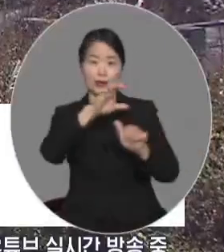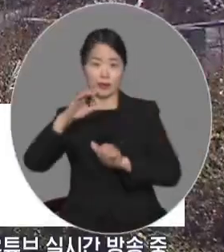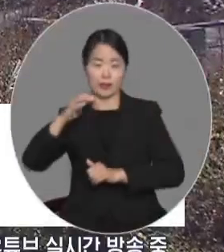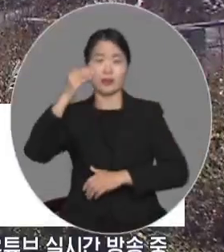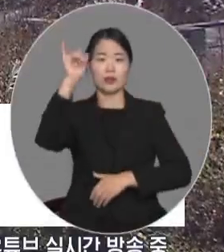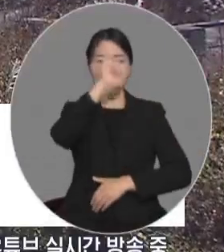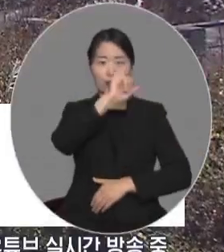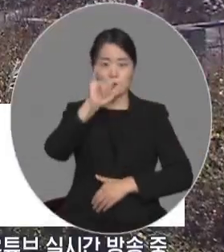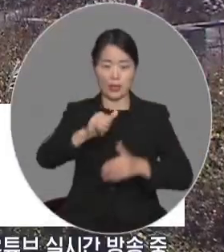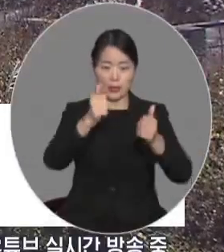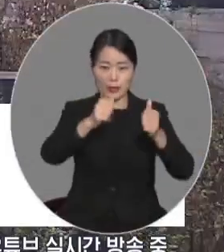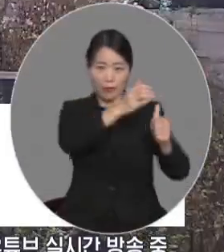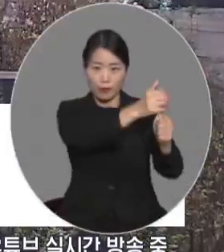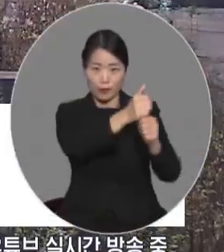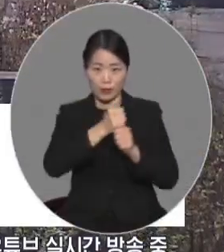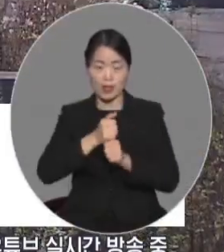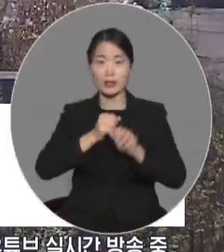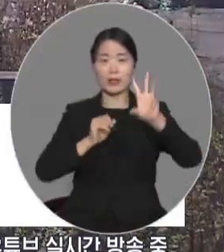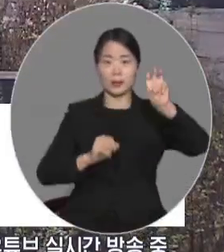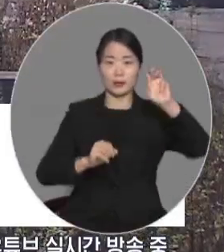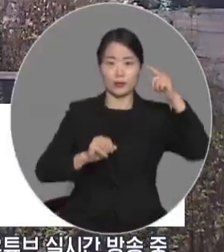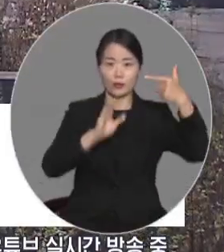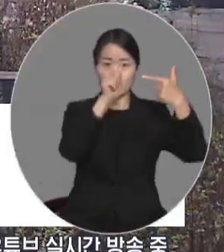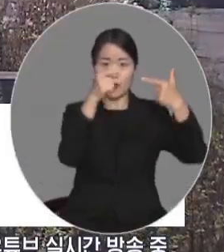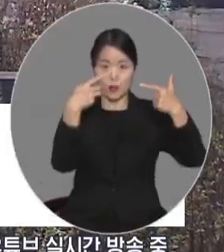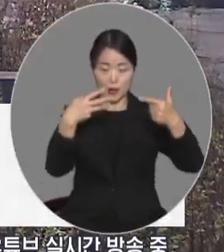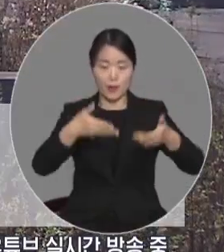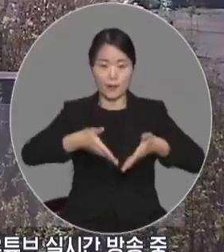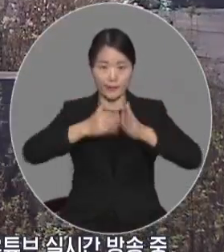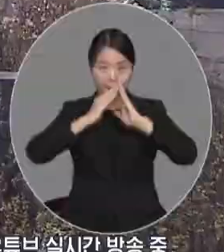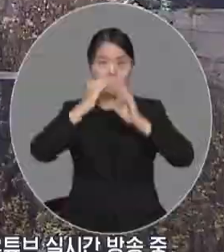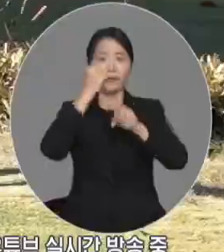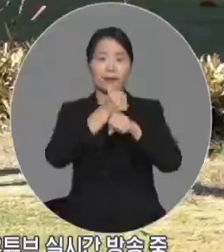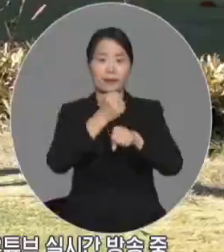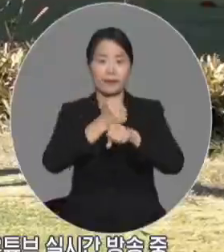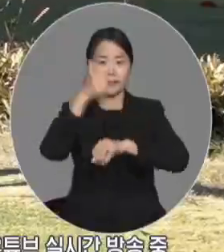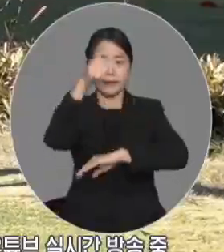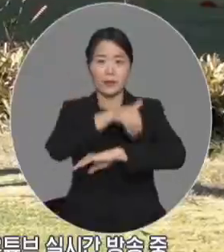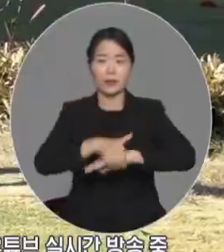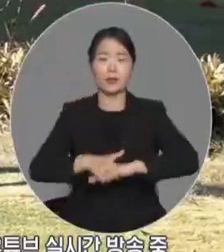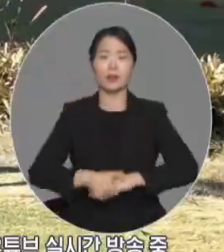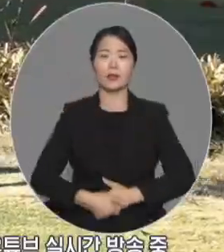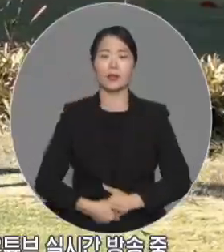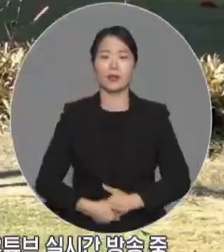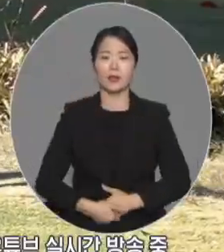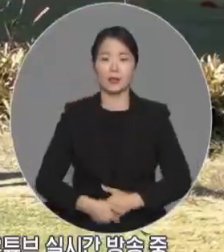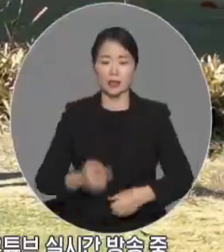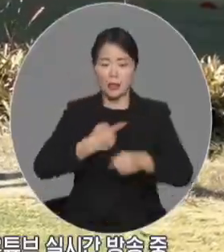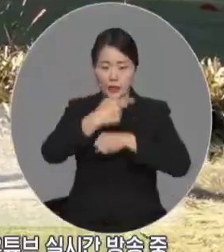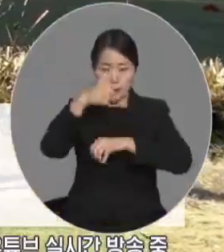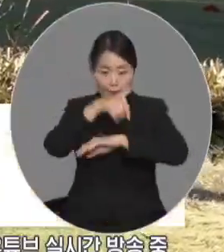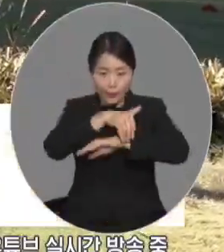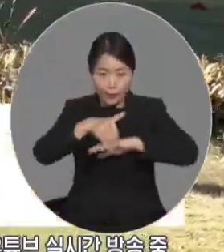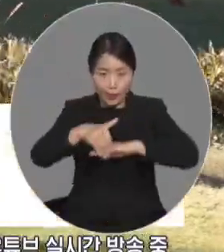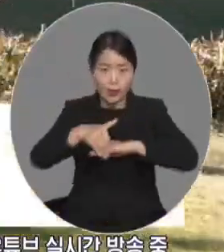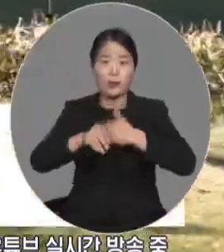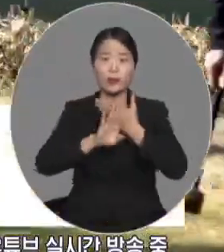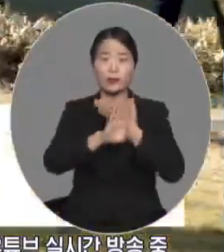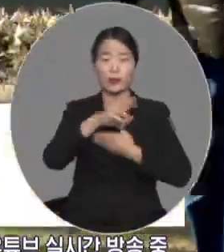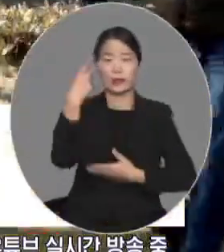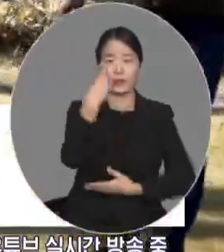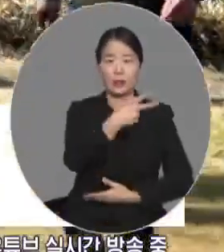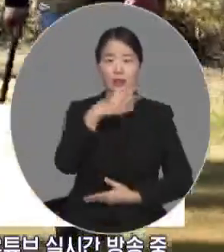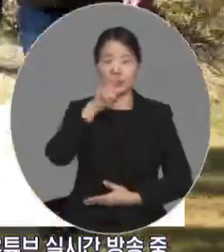있는 36홀 규모의 파크골프장을 짓겠다는 구상입니다. 내년 설계에 들어가면 2025년